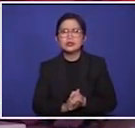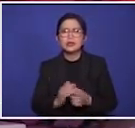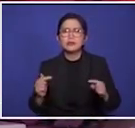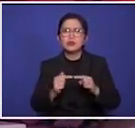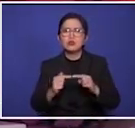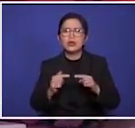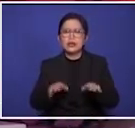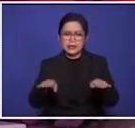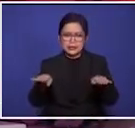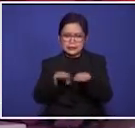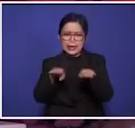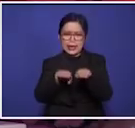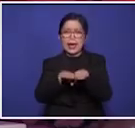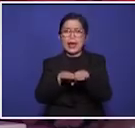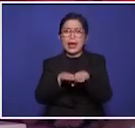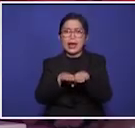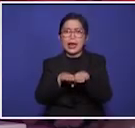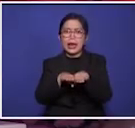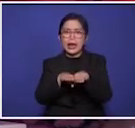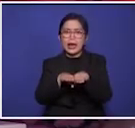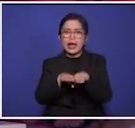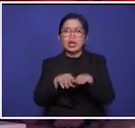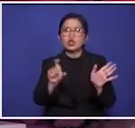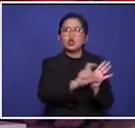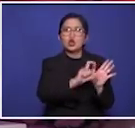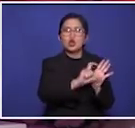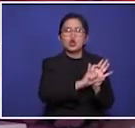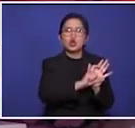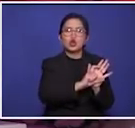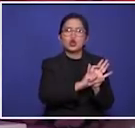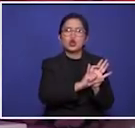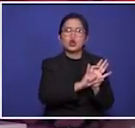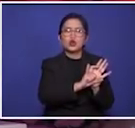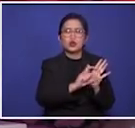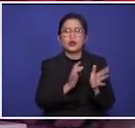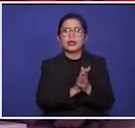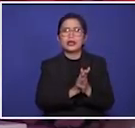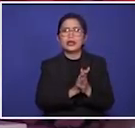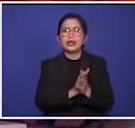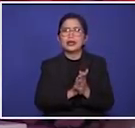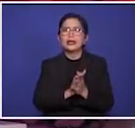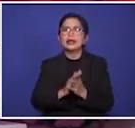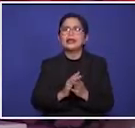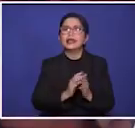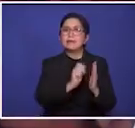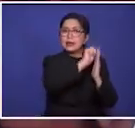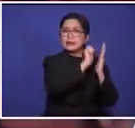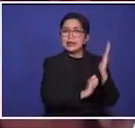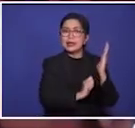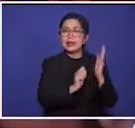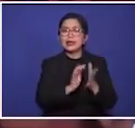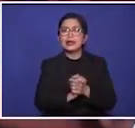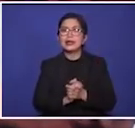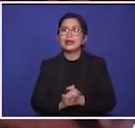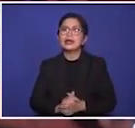kesetaraan bisa saya berikan contoh di dalam event ASEAN par game ini